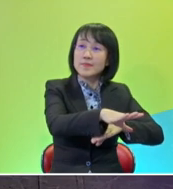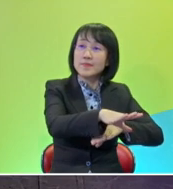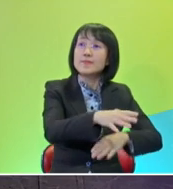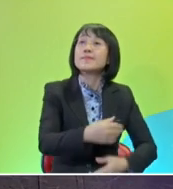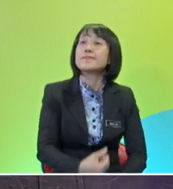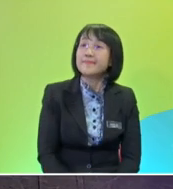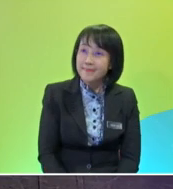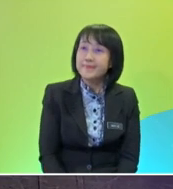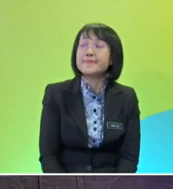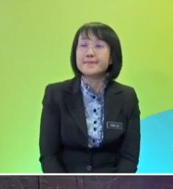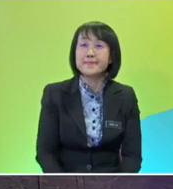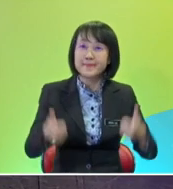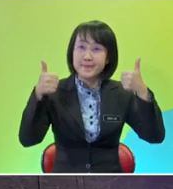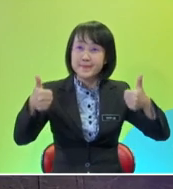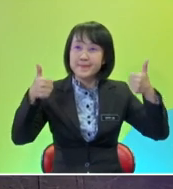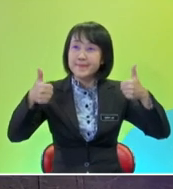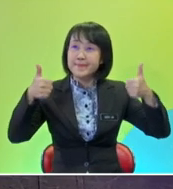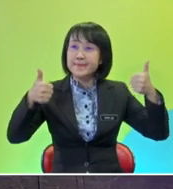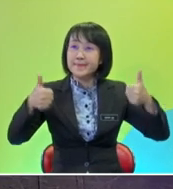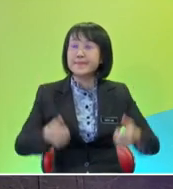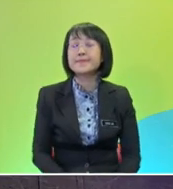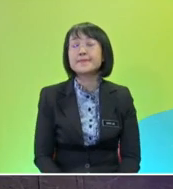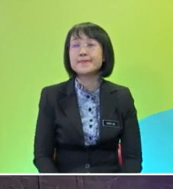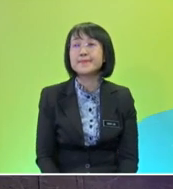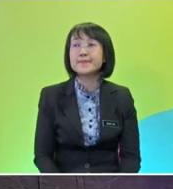menjangkitinya. Okey, bagus. Kepada